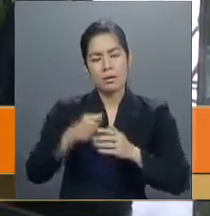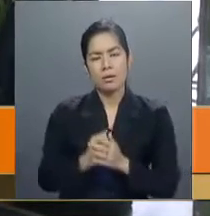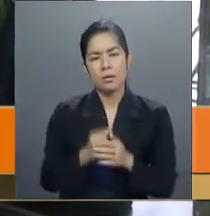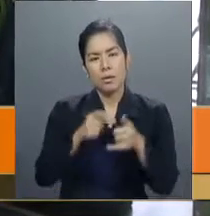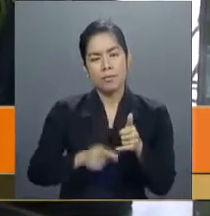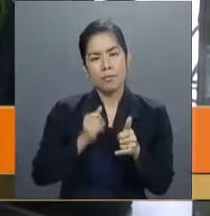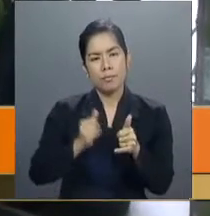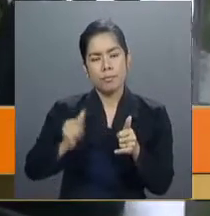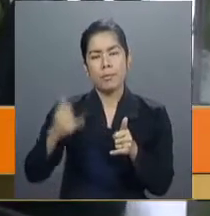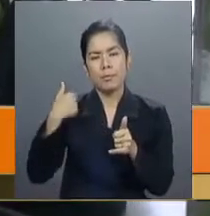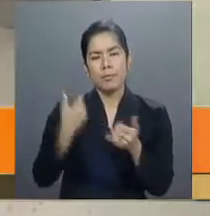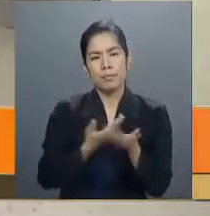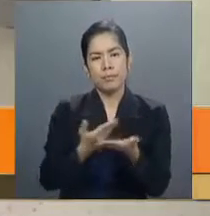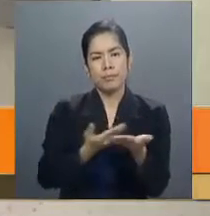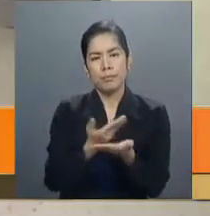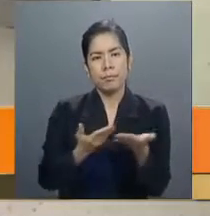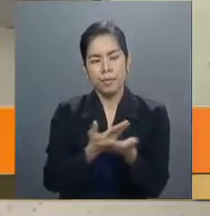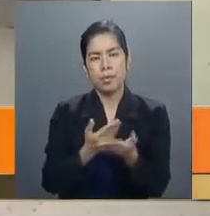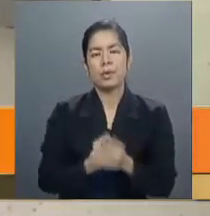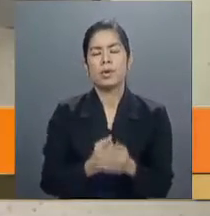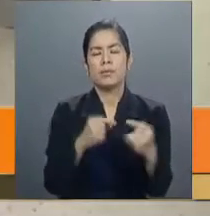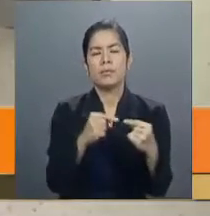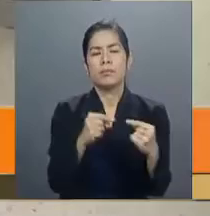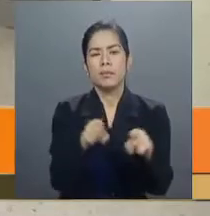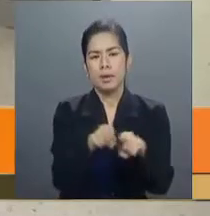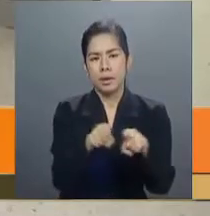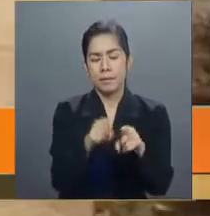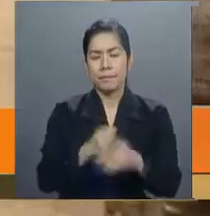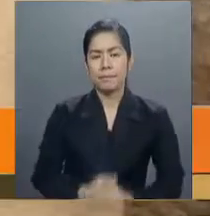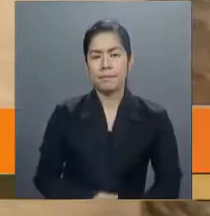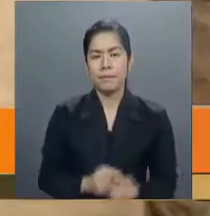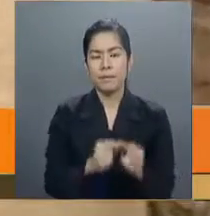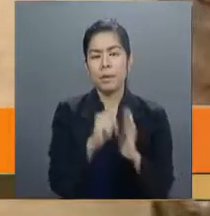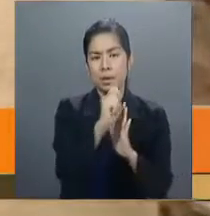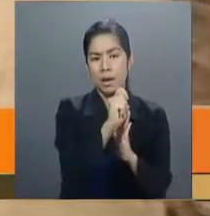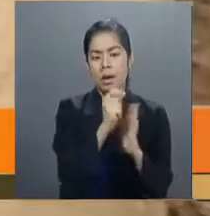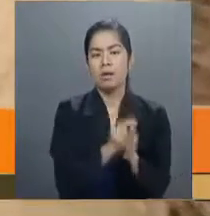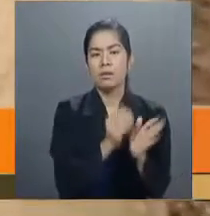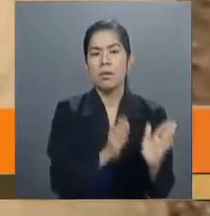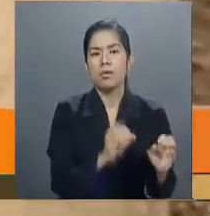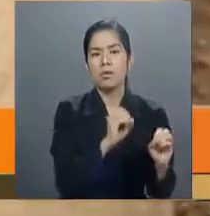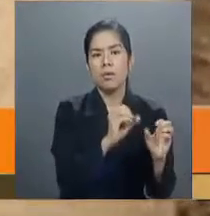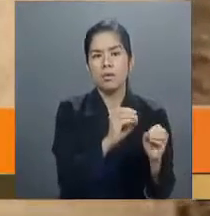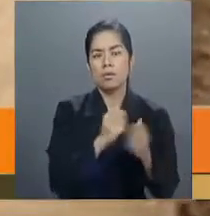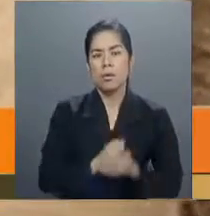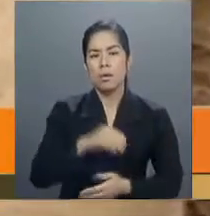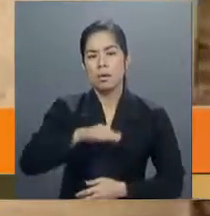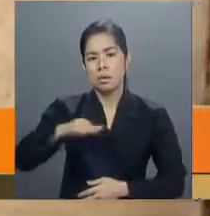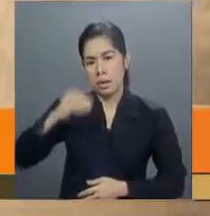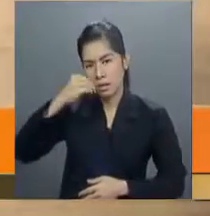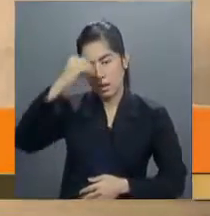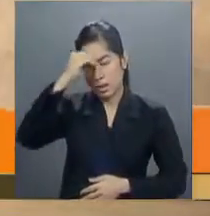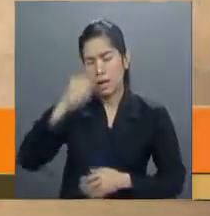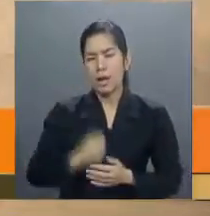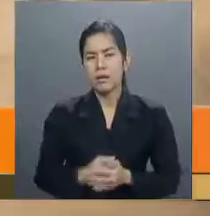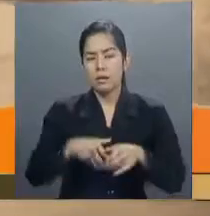าคมนี้เช่นกันค่ะที่จังหวัดตากครูนักเรียนโรงเรียนบ้านวังผาอำเภอแม่ระมาดได้เดินรณรง